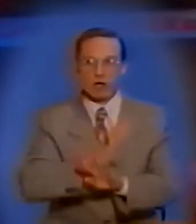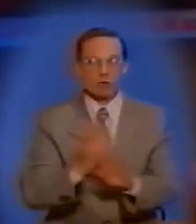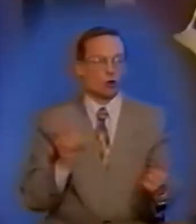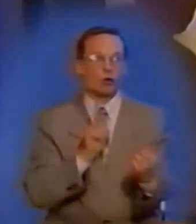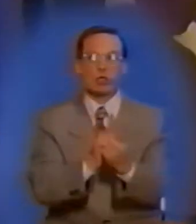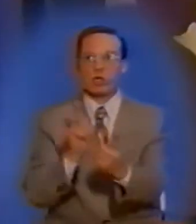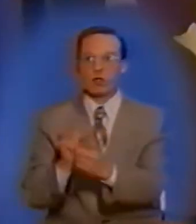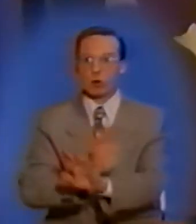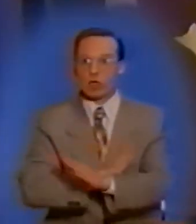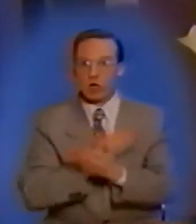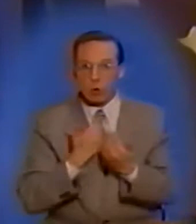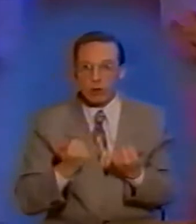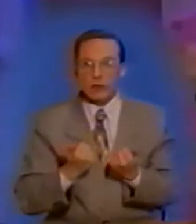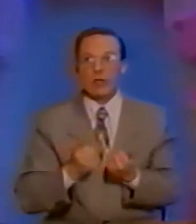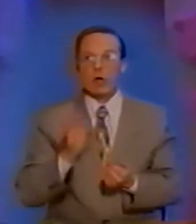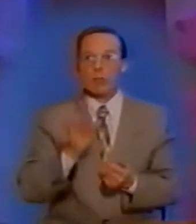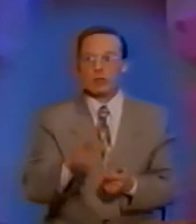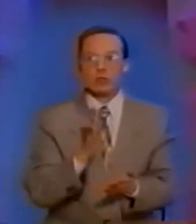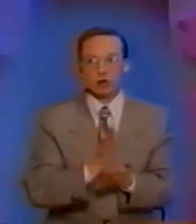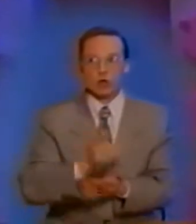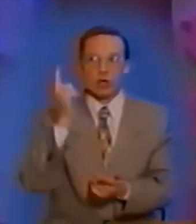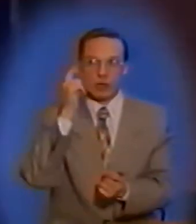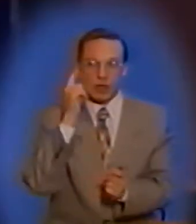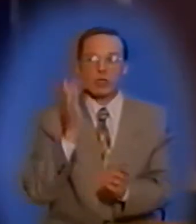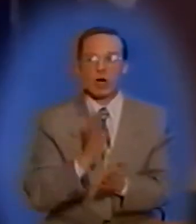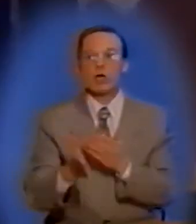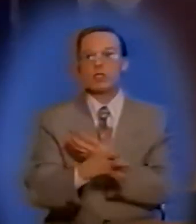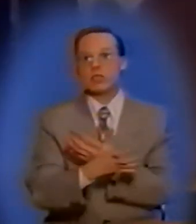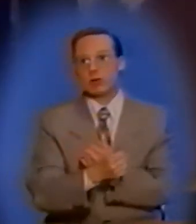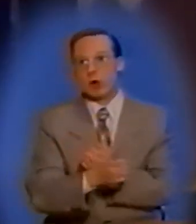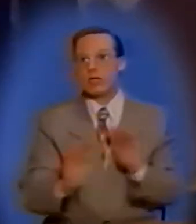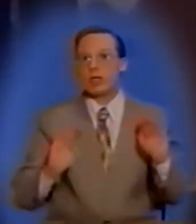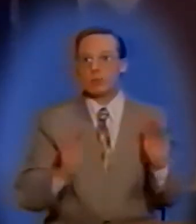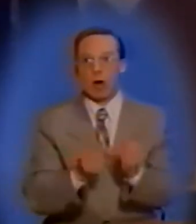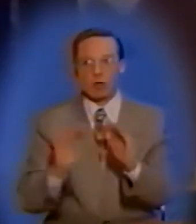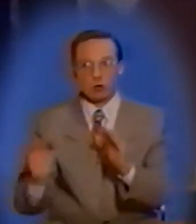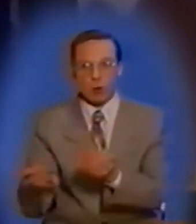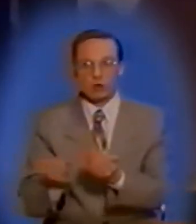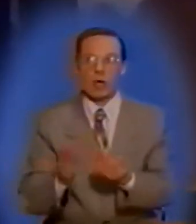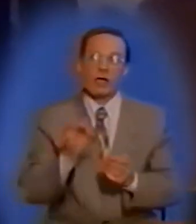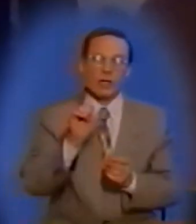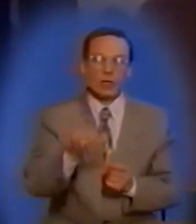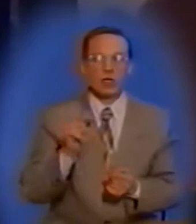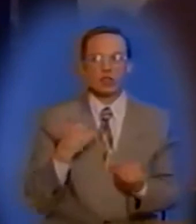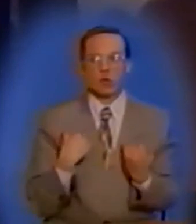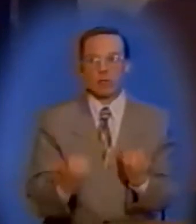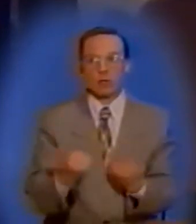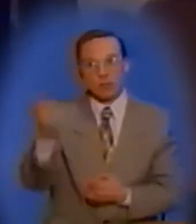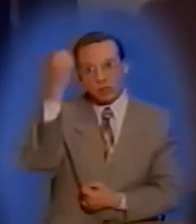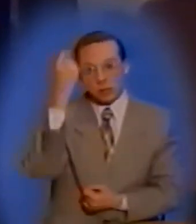nesutikau. Tačiau tu jau žinojai, kad yra seksualinės mažumos? Gal. Dabar aš dabar atsimenu, kai vieną